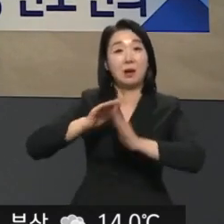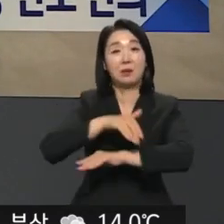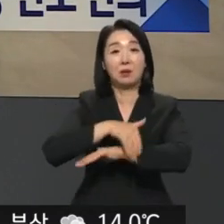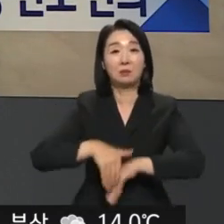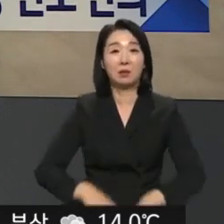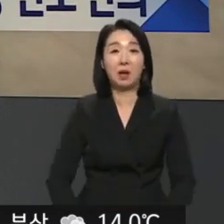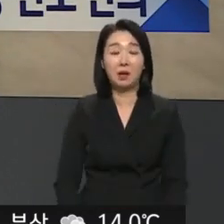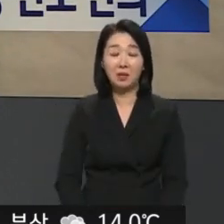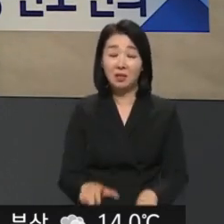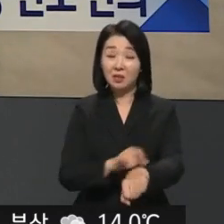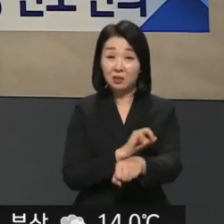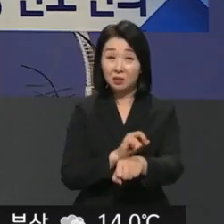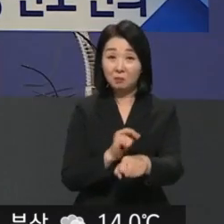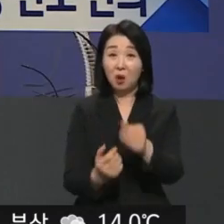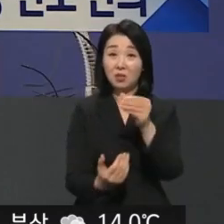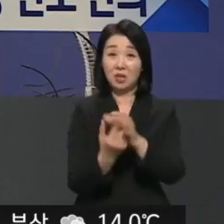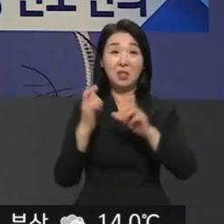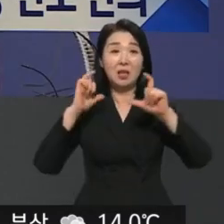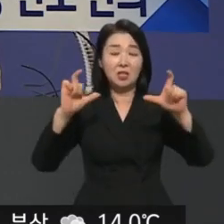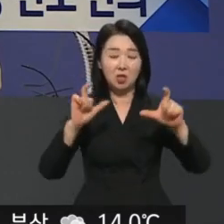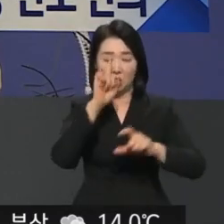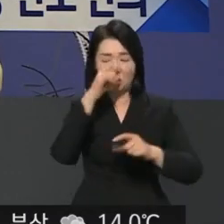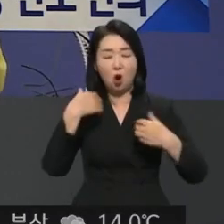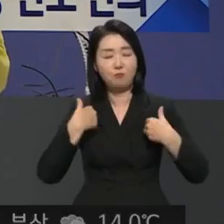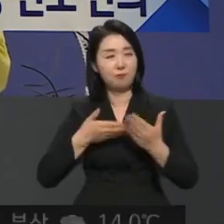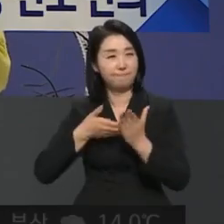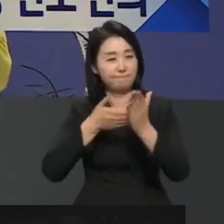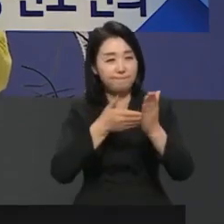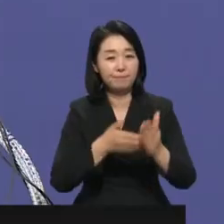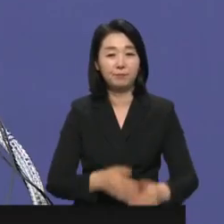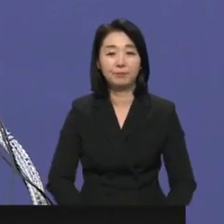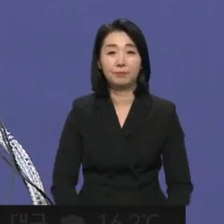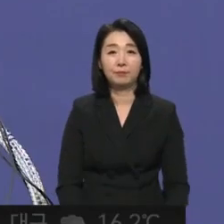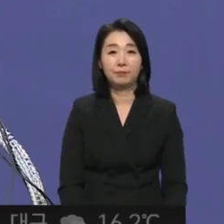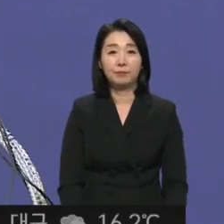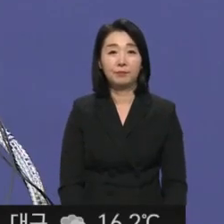이를 위한 특별재난지역 선포도 정부에 촉구했습니다.